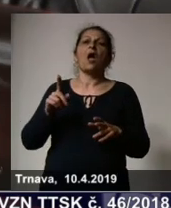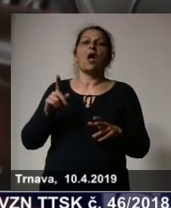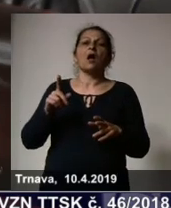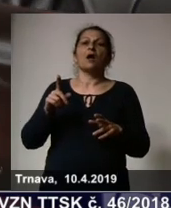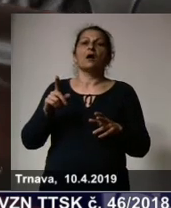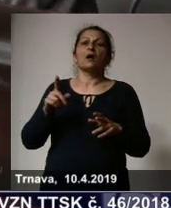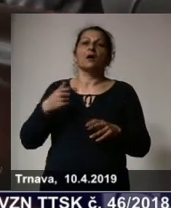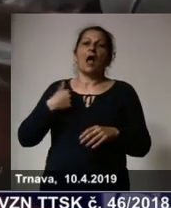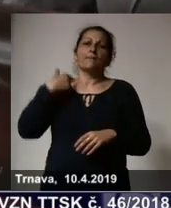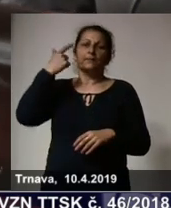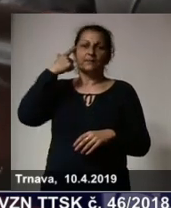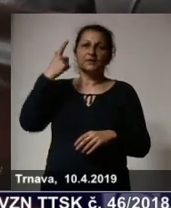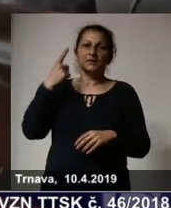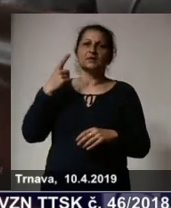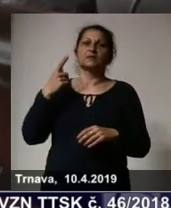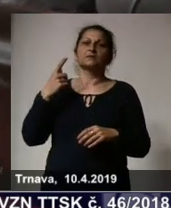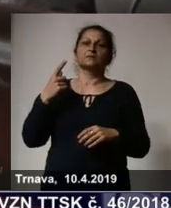myslím.